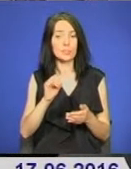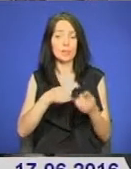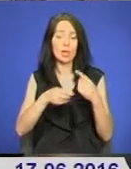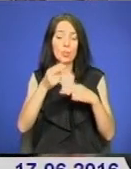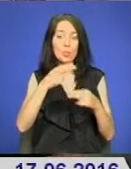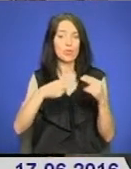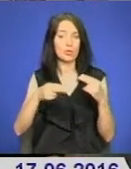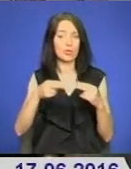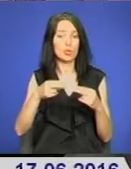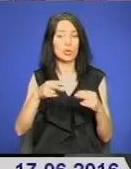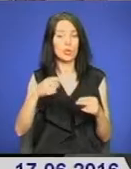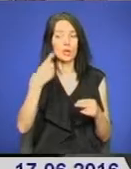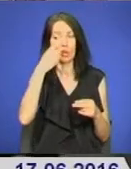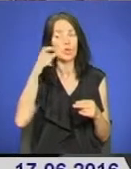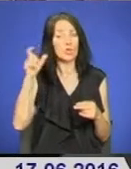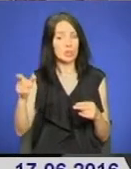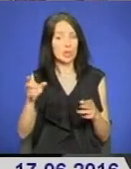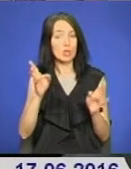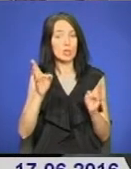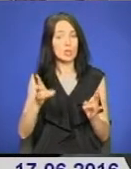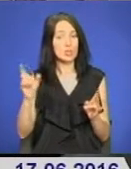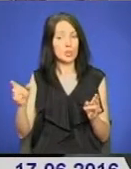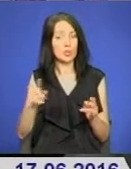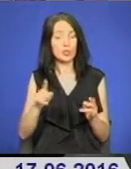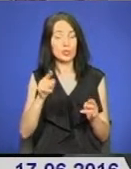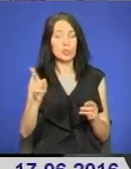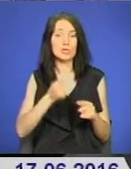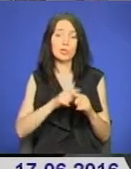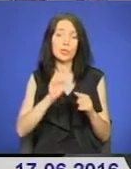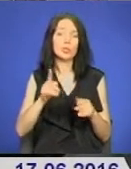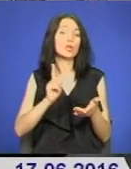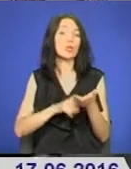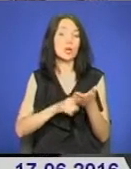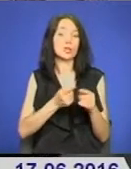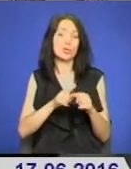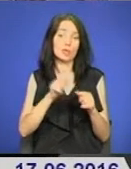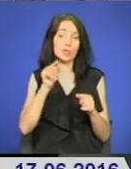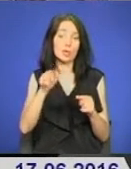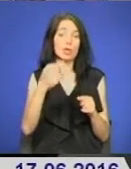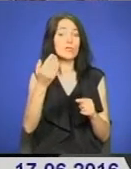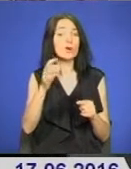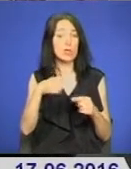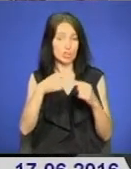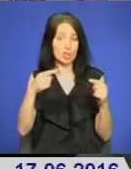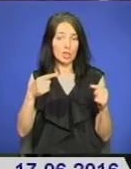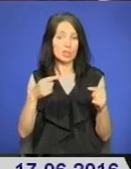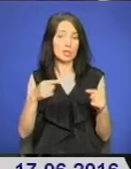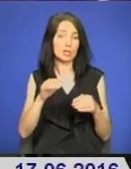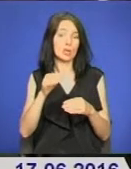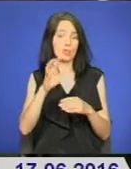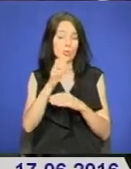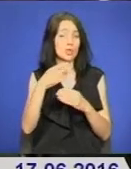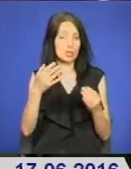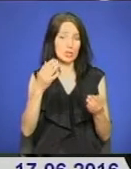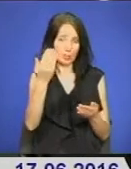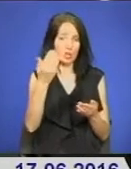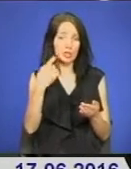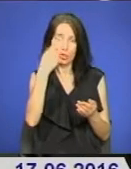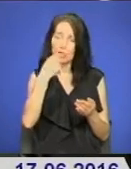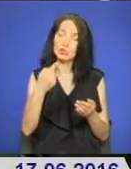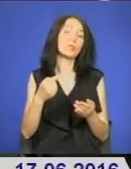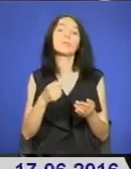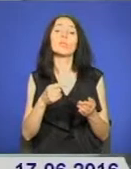повернути особі потерпілого, оскільки це буде доведено, що саме ця річ належить їй. Зафіксуйте на фото